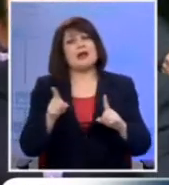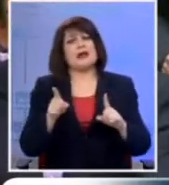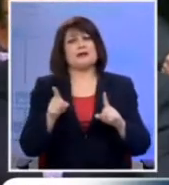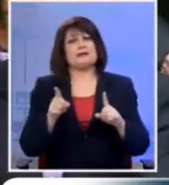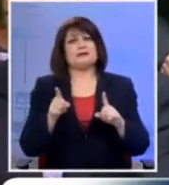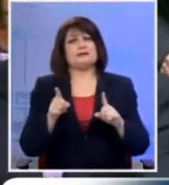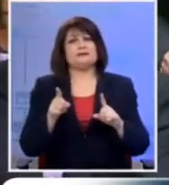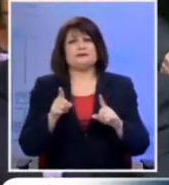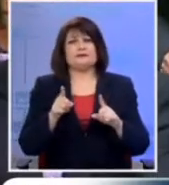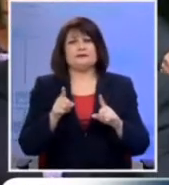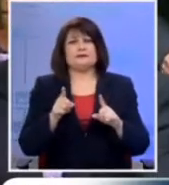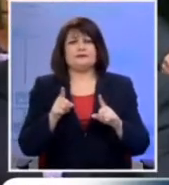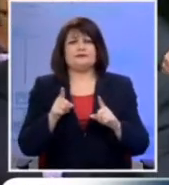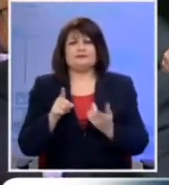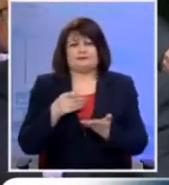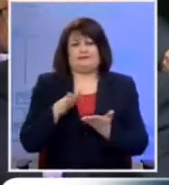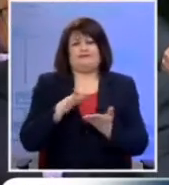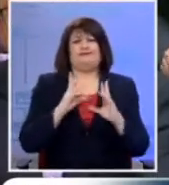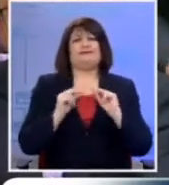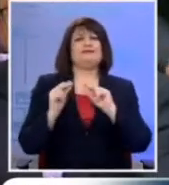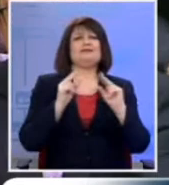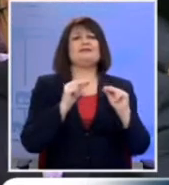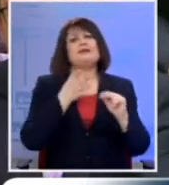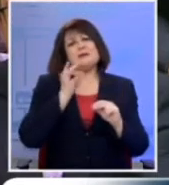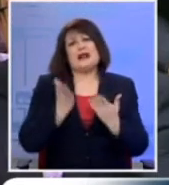ουσία αποφεύγει τη συζήτηση.